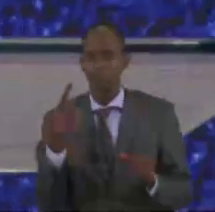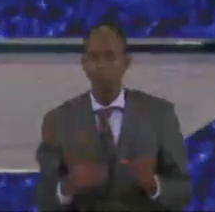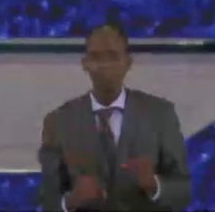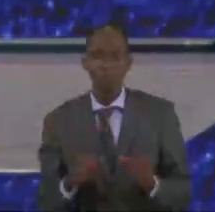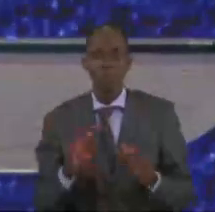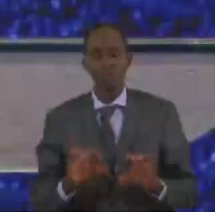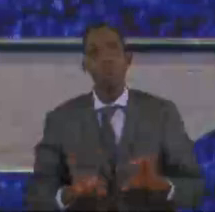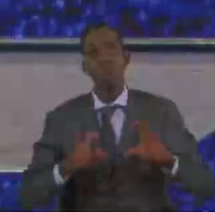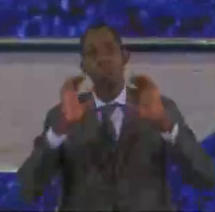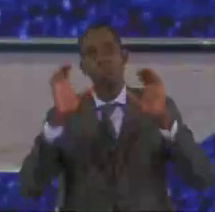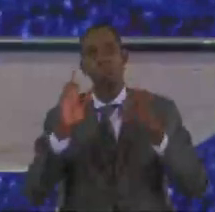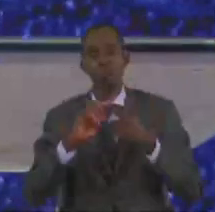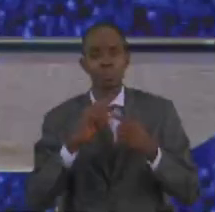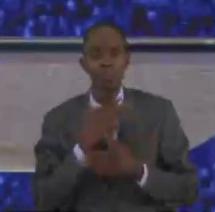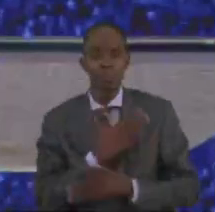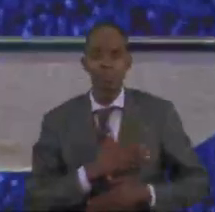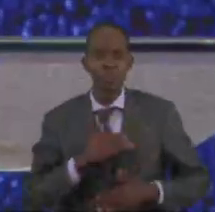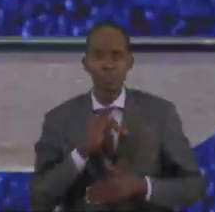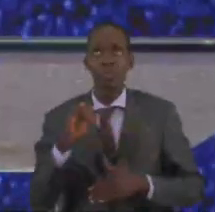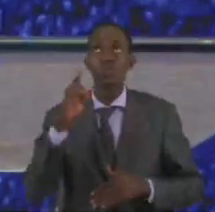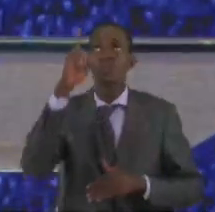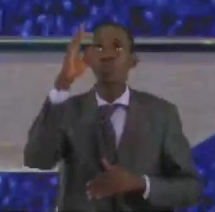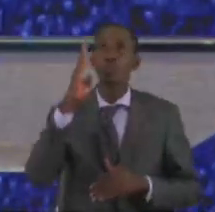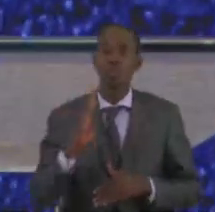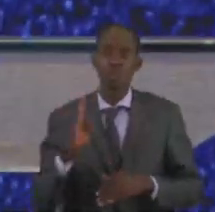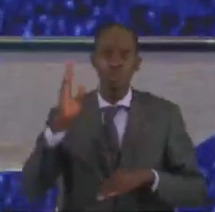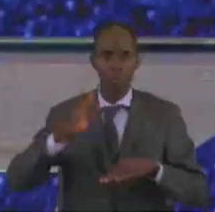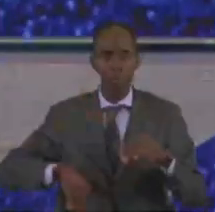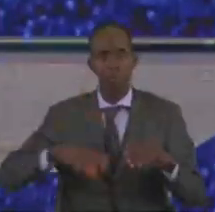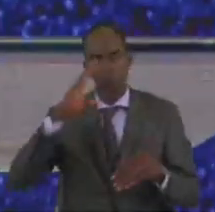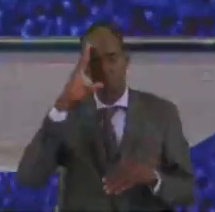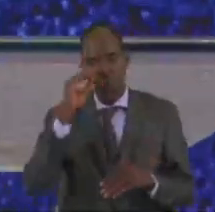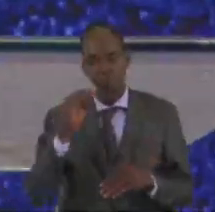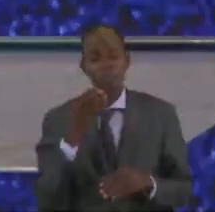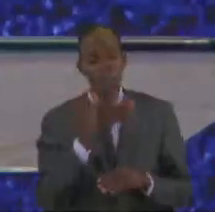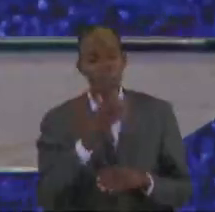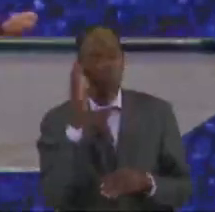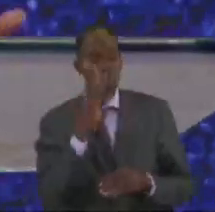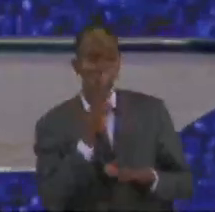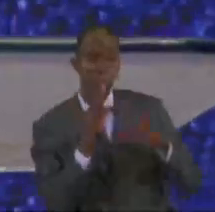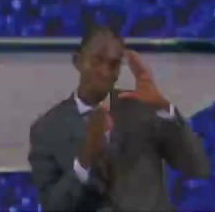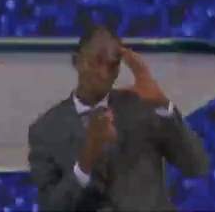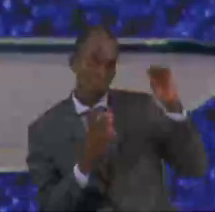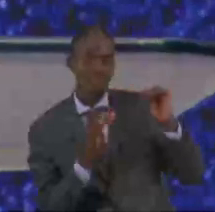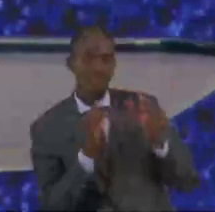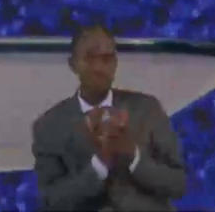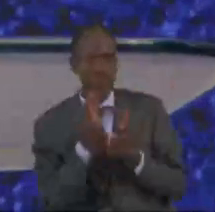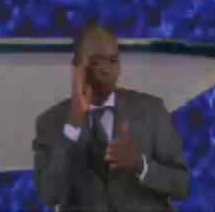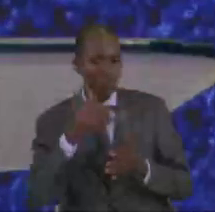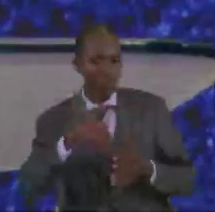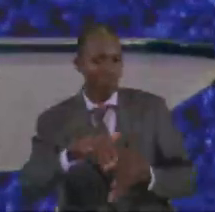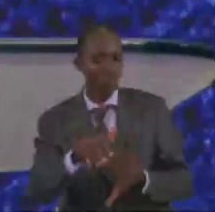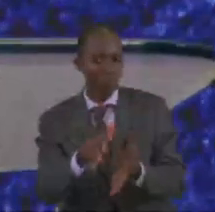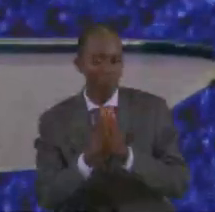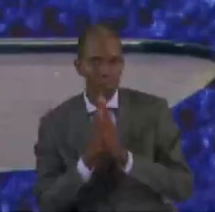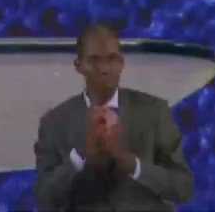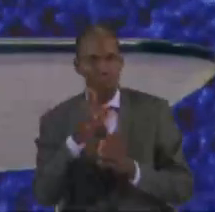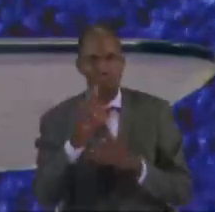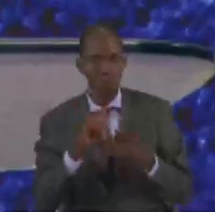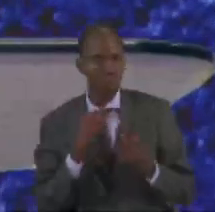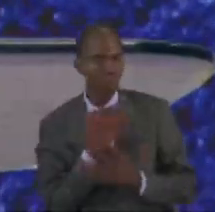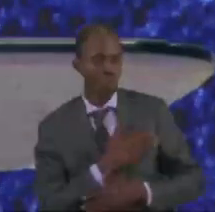choses. La dévotion de plaire à Dieu plutôt qu'aux hommes. Alors, il y aura des hommes qui vont exiger